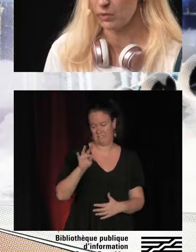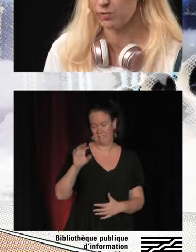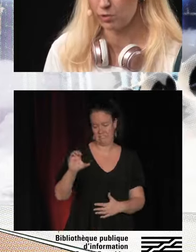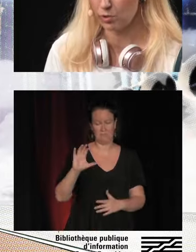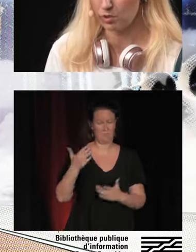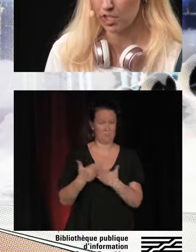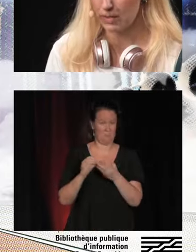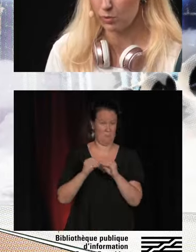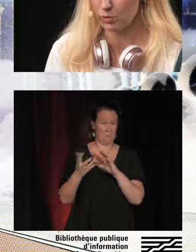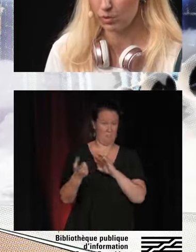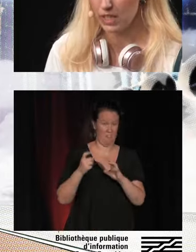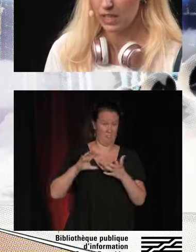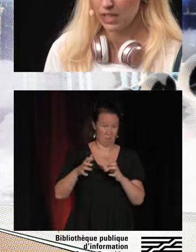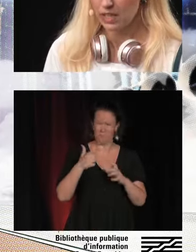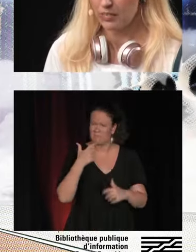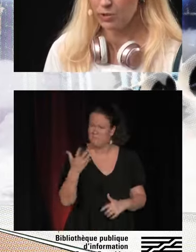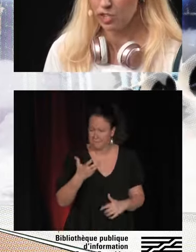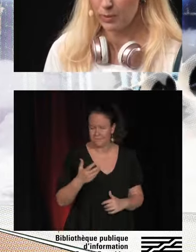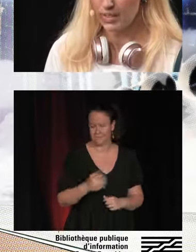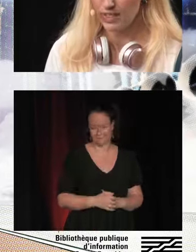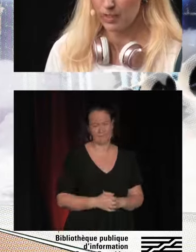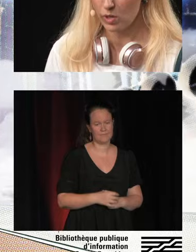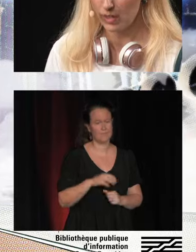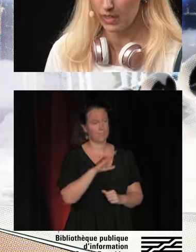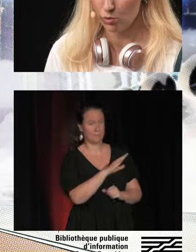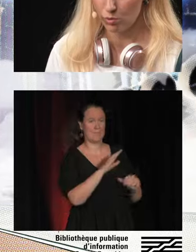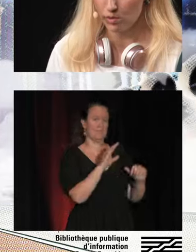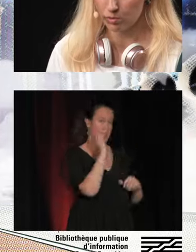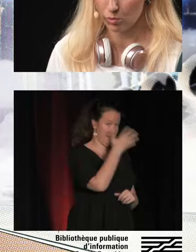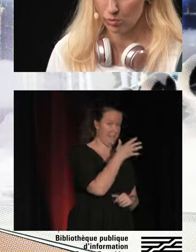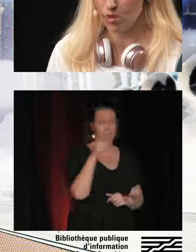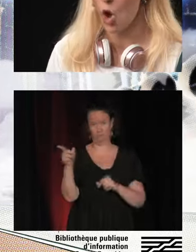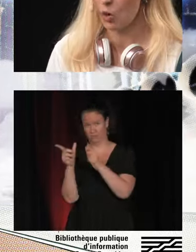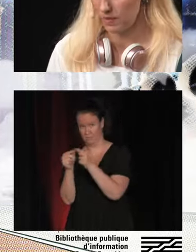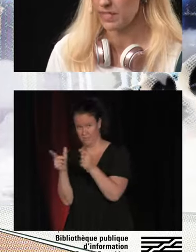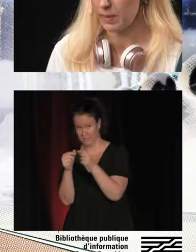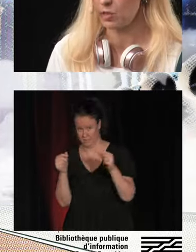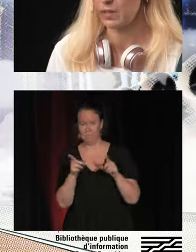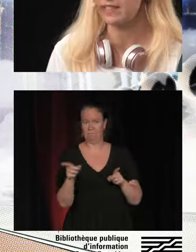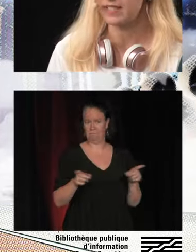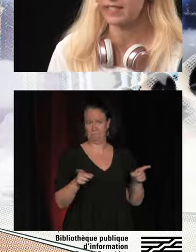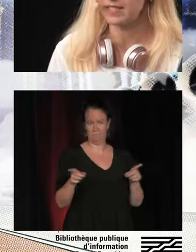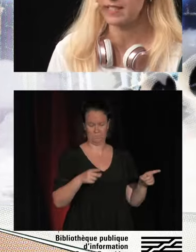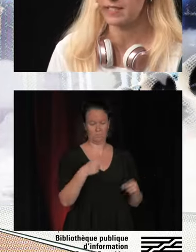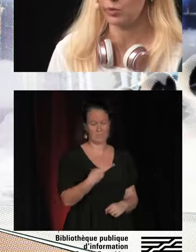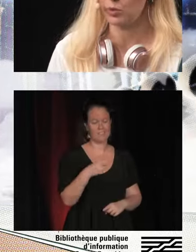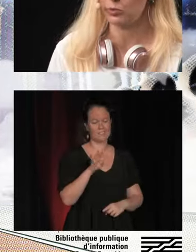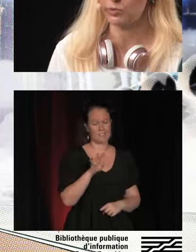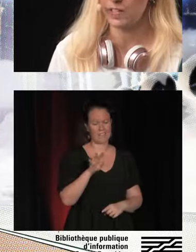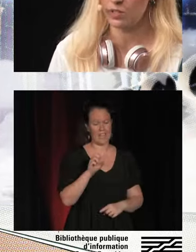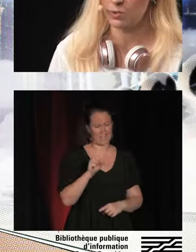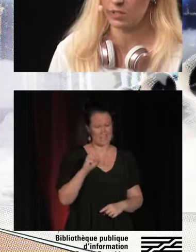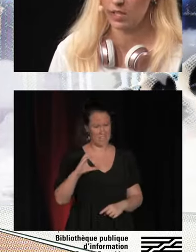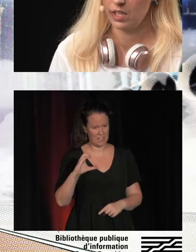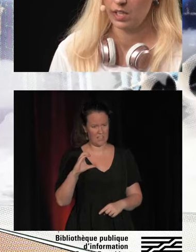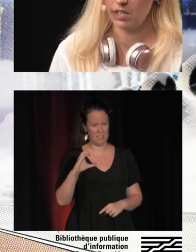aussi... Donc ah oui, il faut que j'explique aux gens. Donc, la version japonaise et la version américaine du jeu donc, sont en ce qui s'appelle le NTSC. Et c'est le nombre